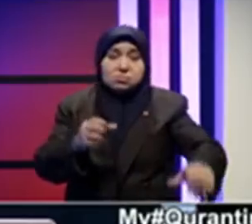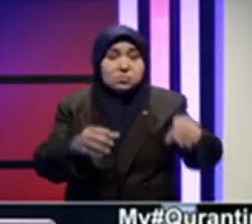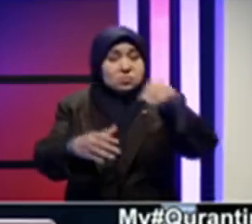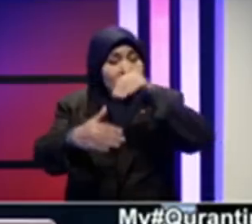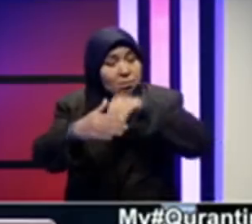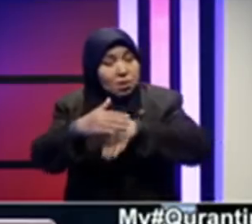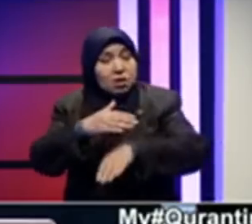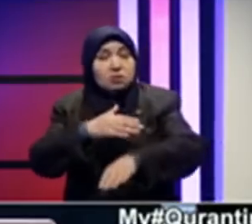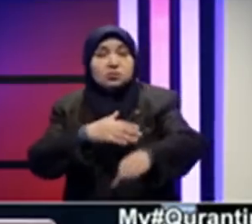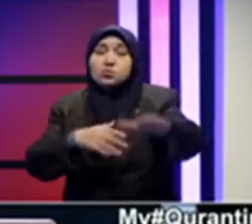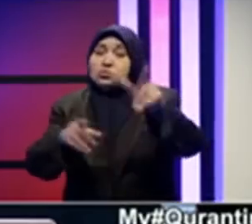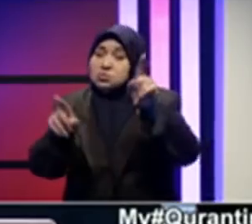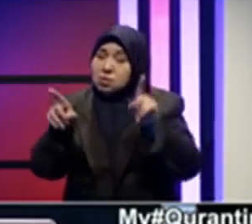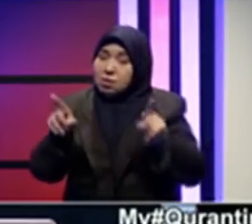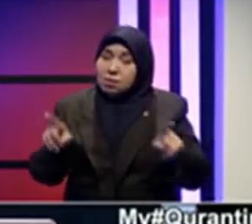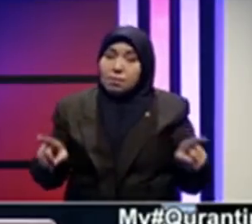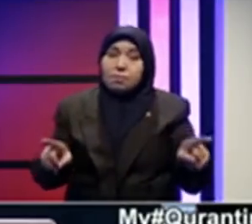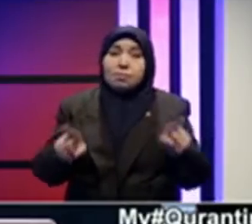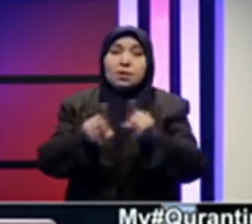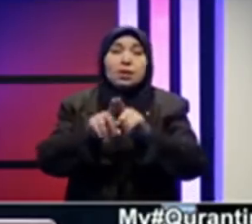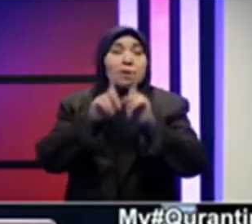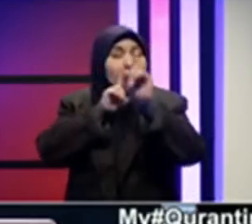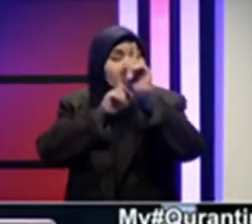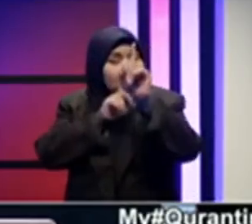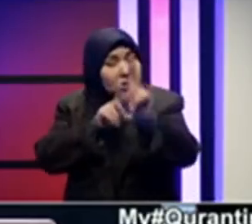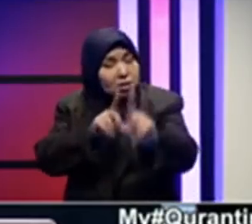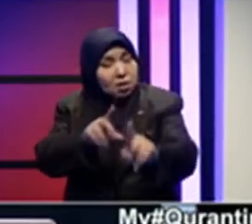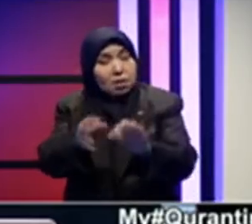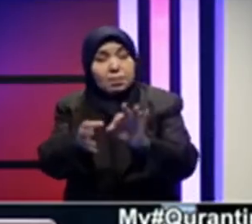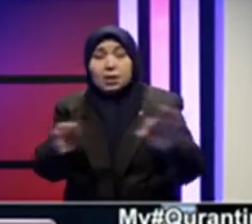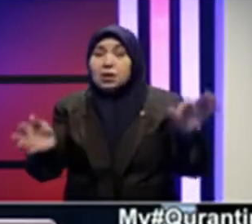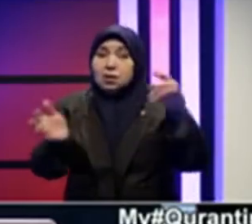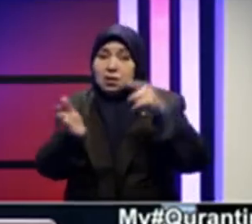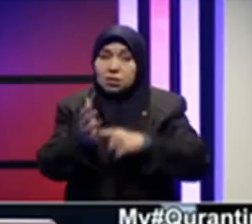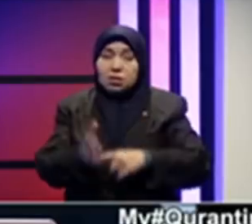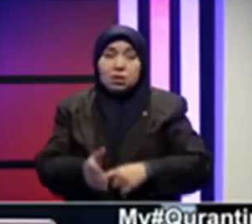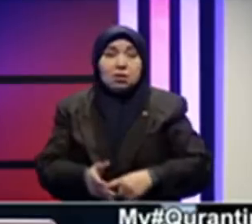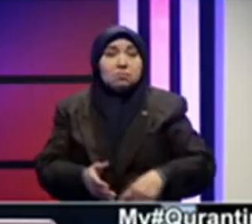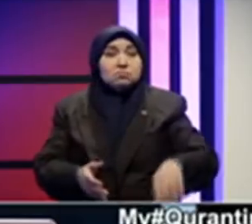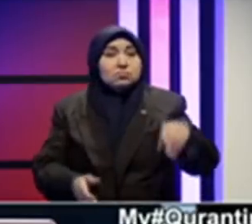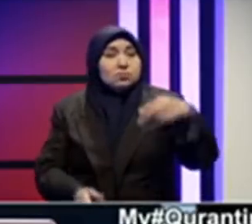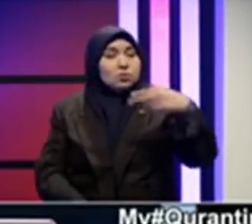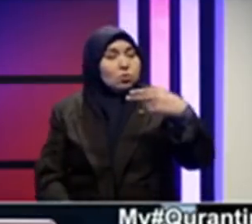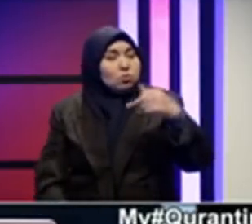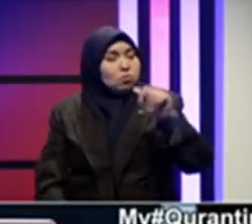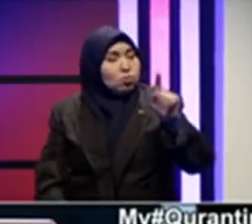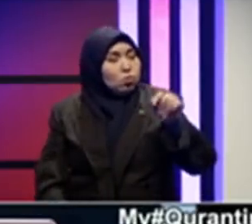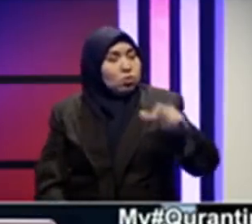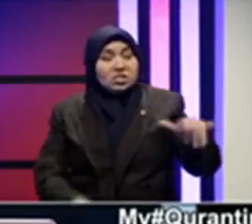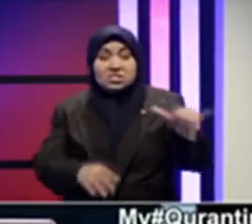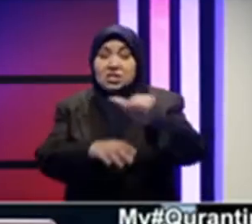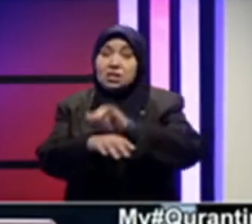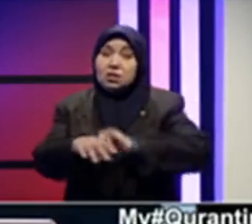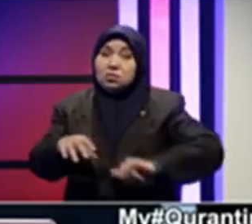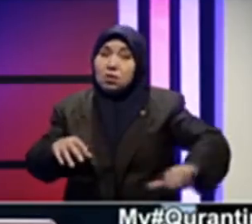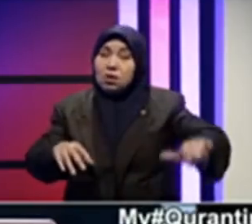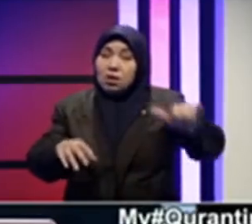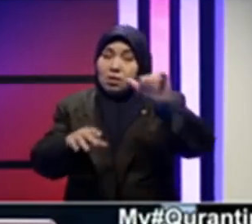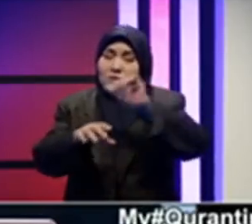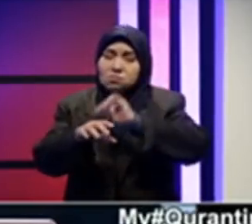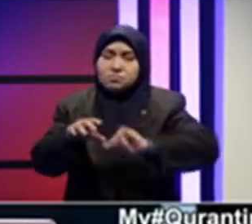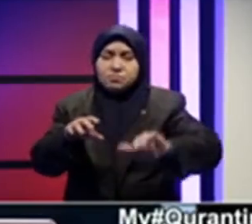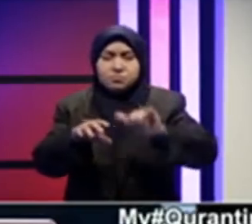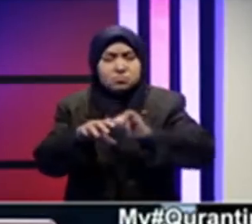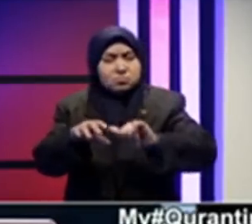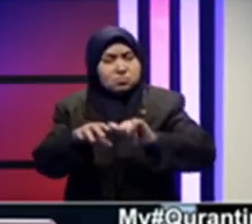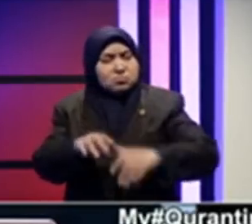masuk sebagaimana Engkau perintahkan dalam ayat ini, ya Allah. Udkhulul jannata wa antum, udkhulul jannata